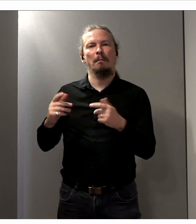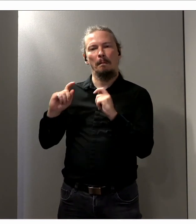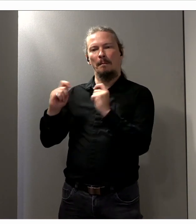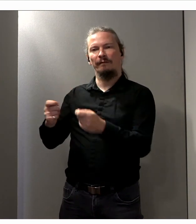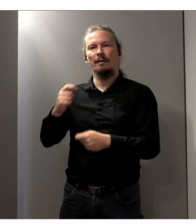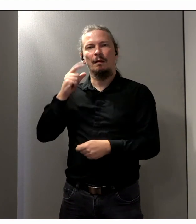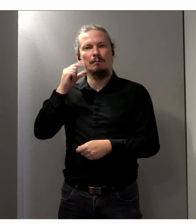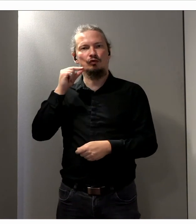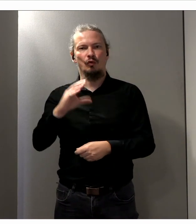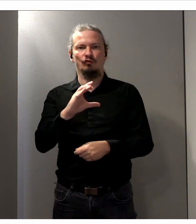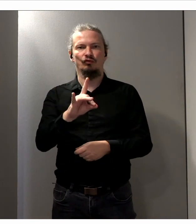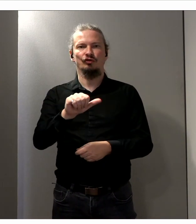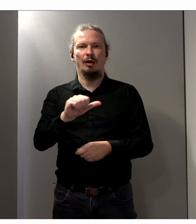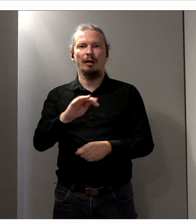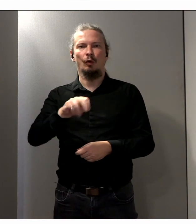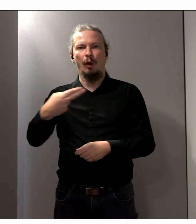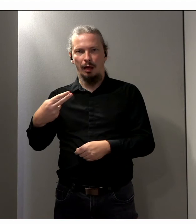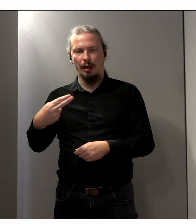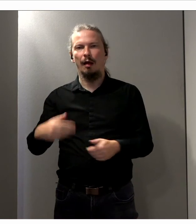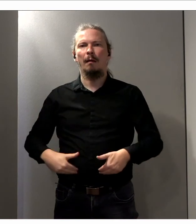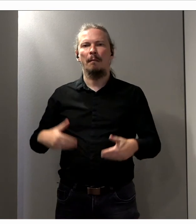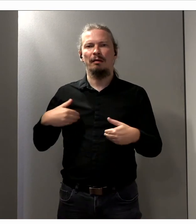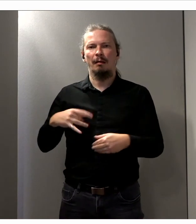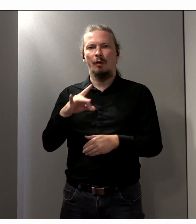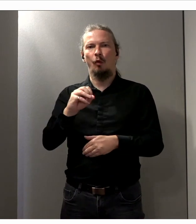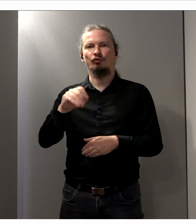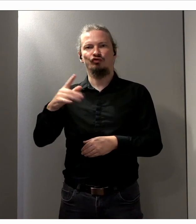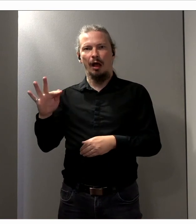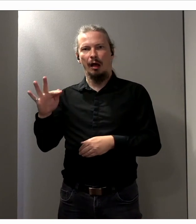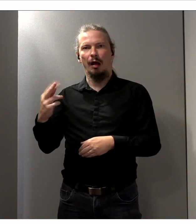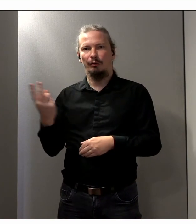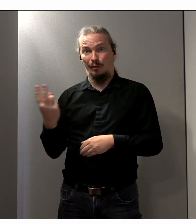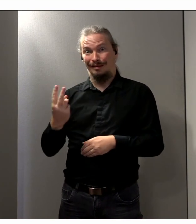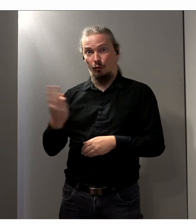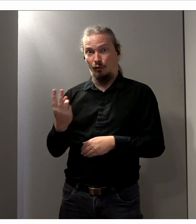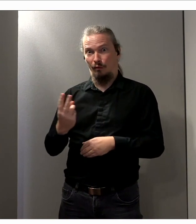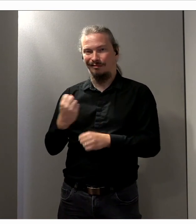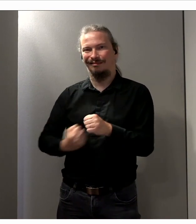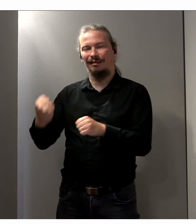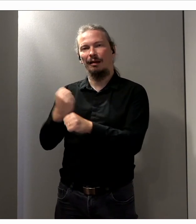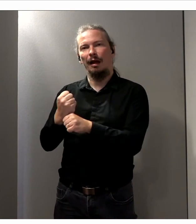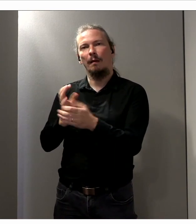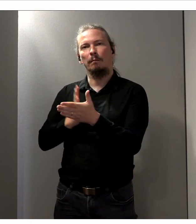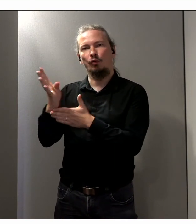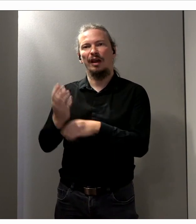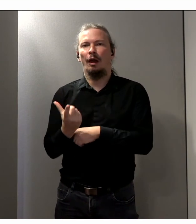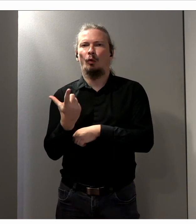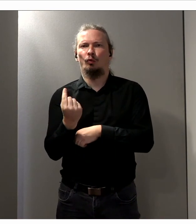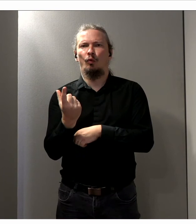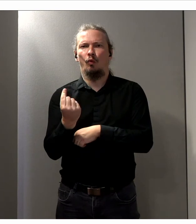à Mathieu Châtelain et Marianne Auchard qui sont co-porteurs du projet Duo